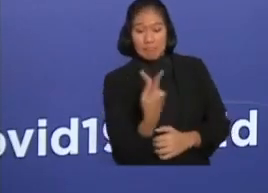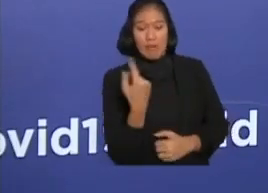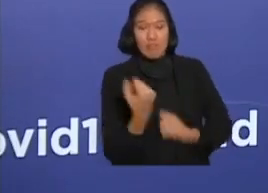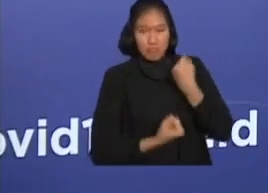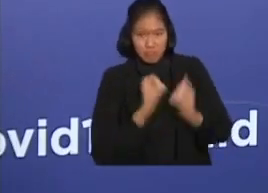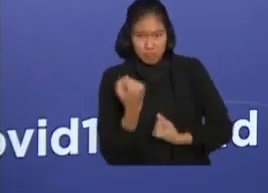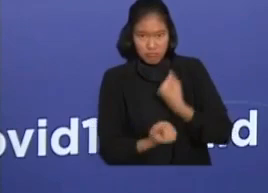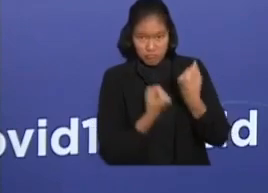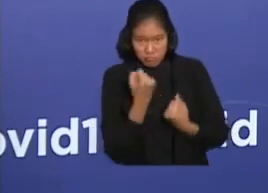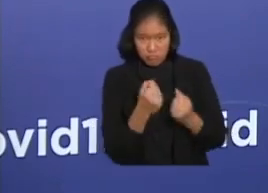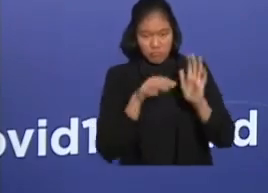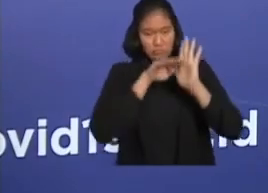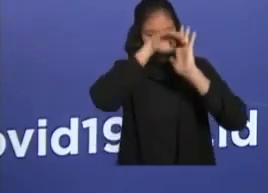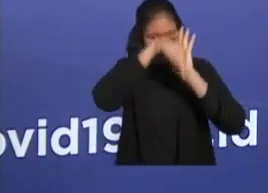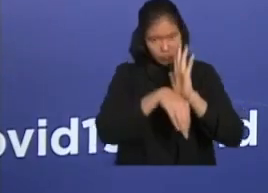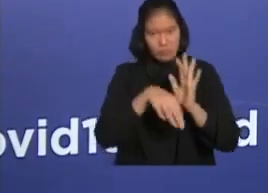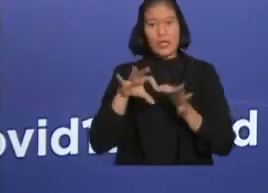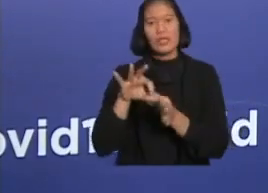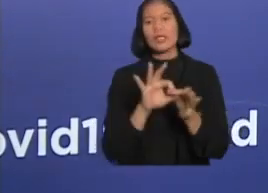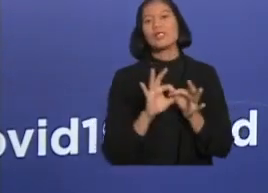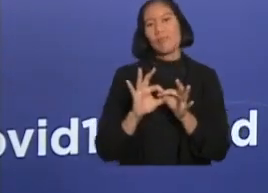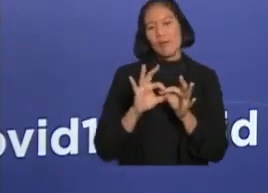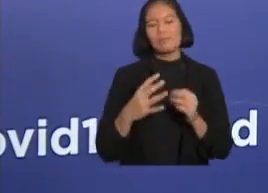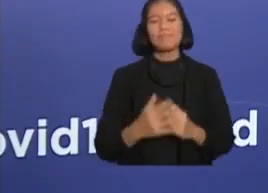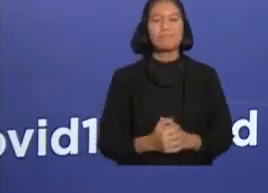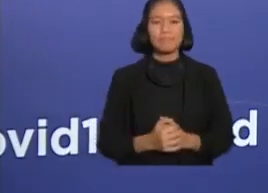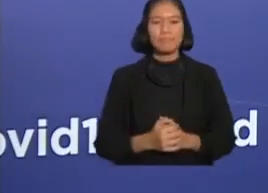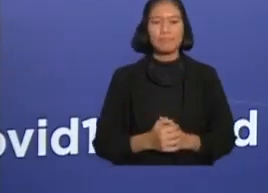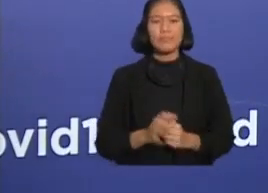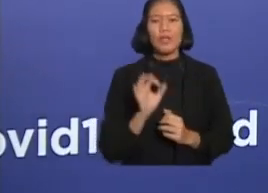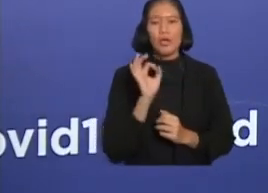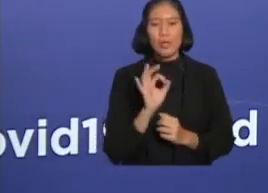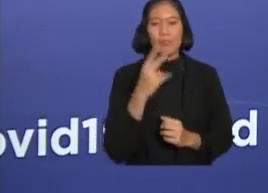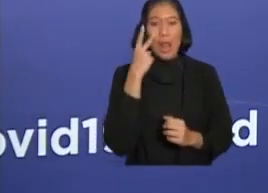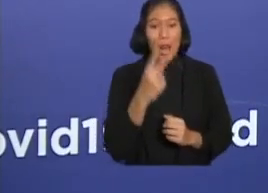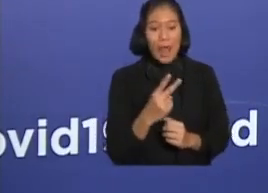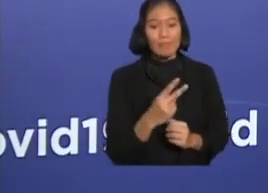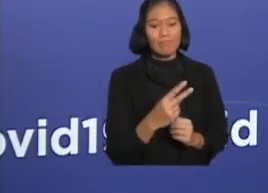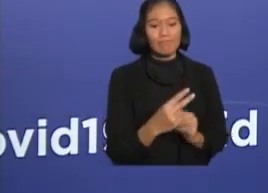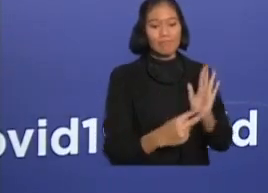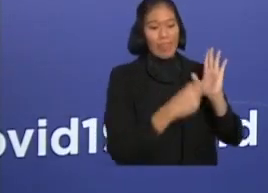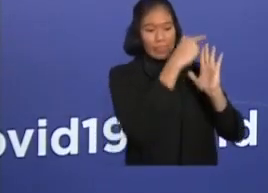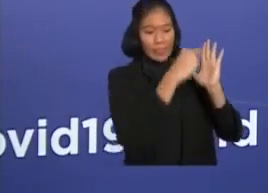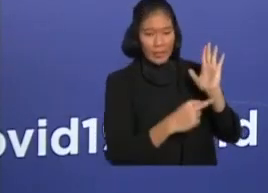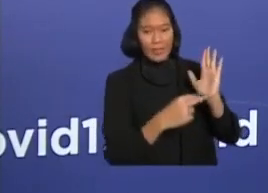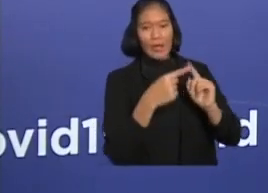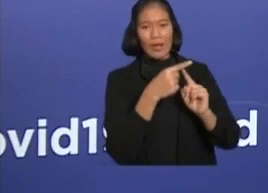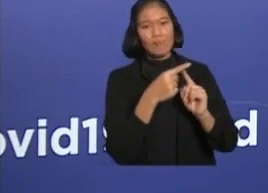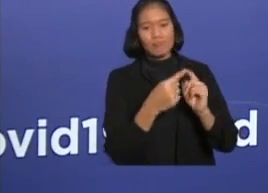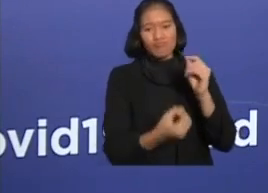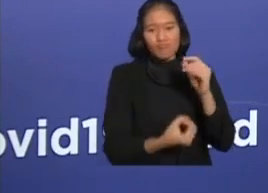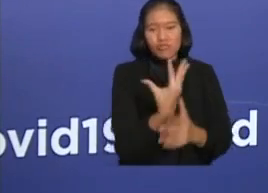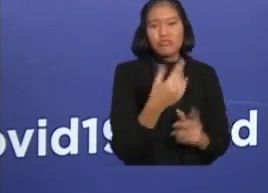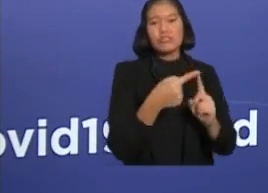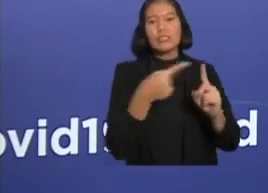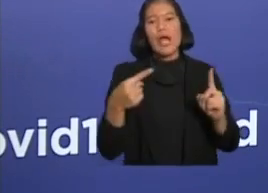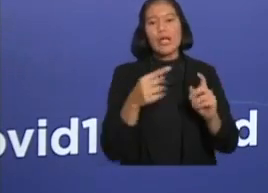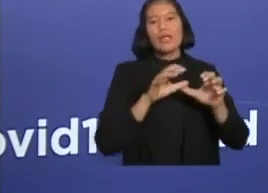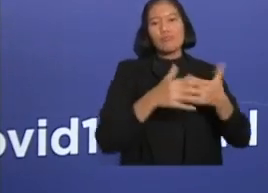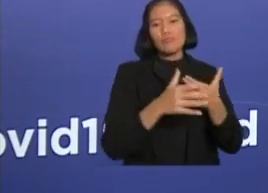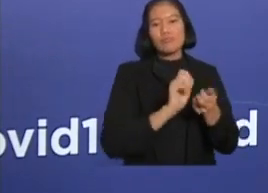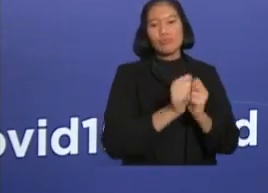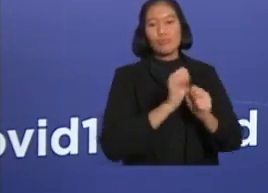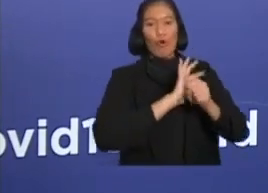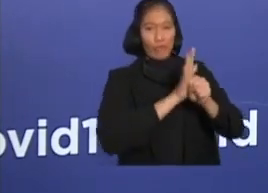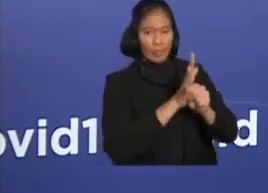melalaikan kurva tadi sebagian rakyat Kemudian dari data yang dihimpun oleh tim Pak argus kecepatan pangan konsentrasi